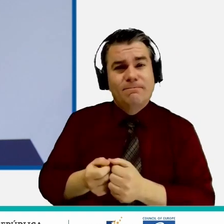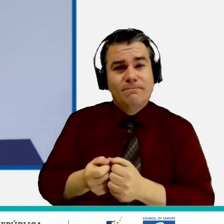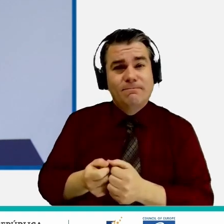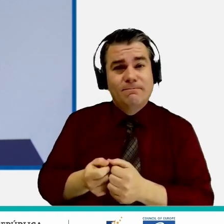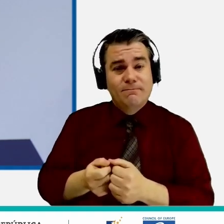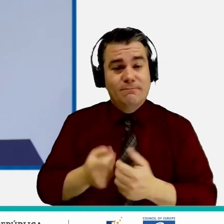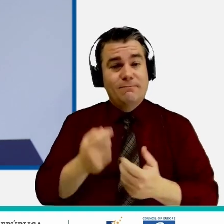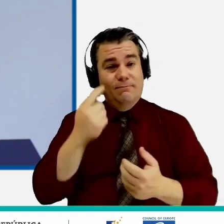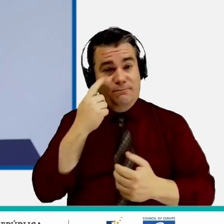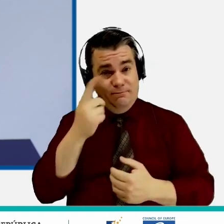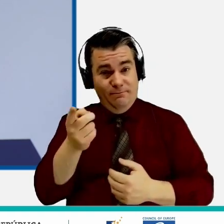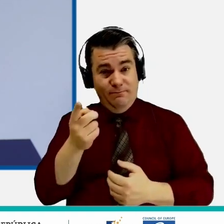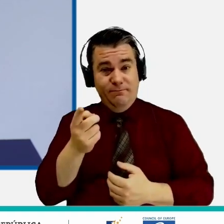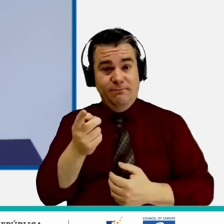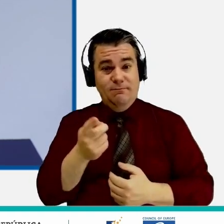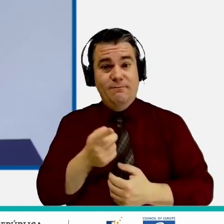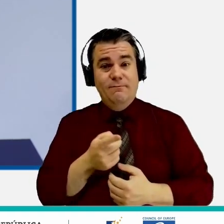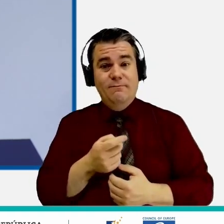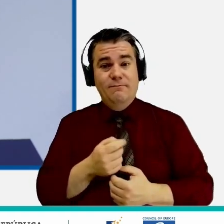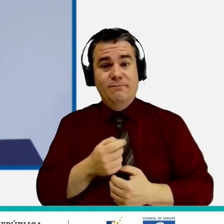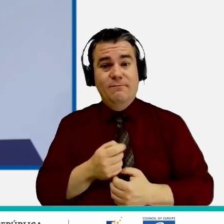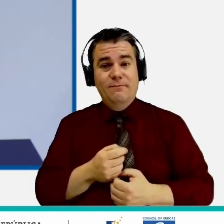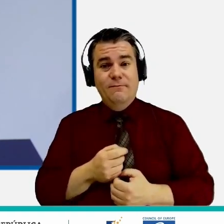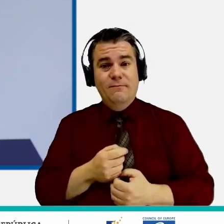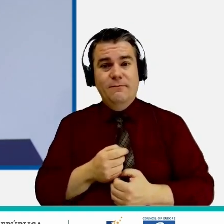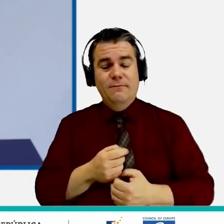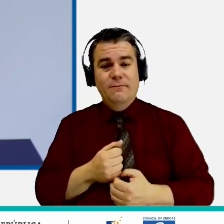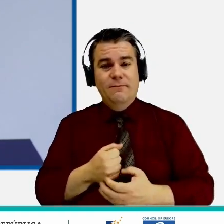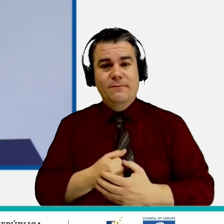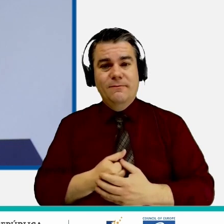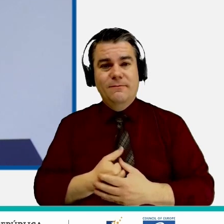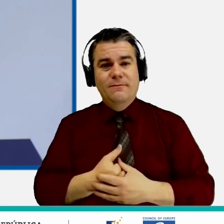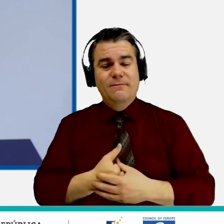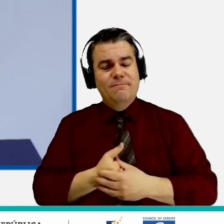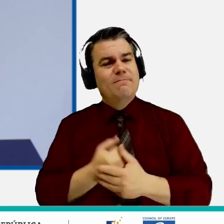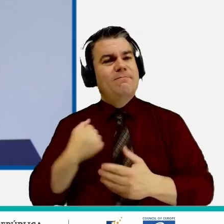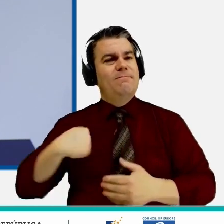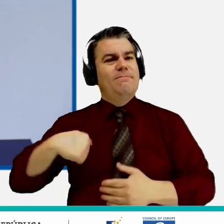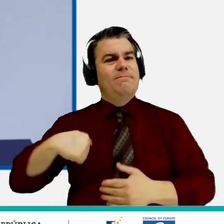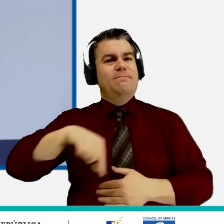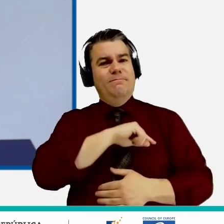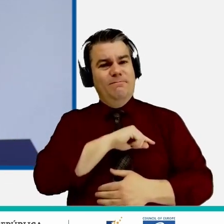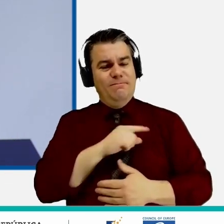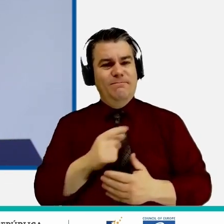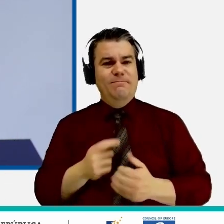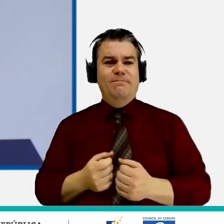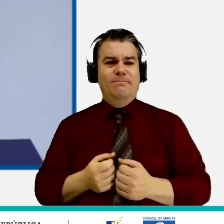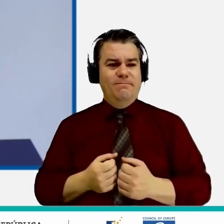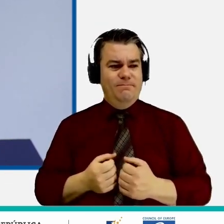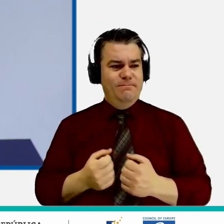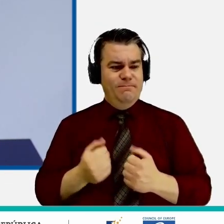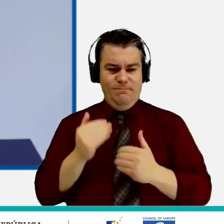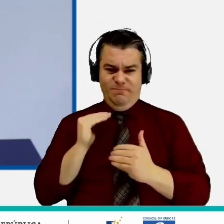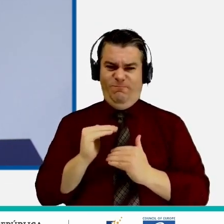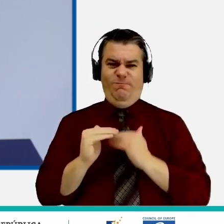в регионе Центральной Азии укрепляем региональное сотрудничество в сфере снижения риска бедствий. В